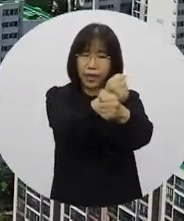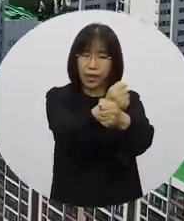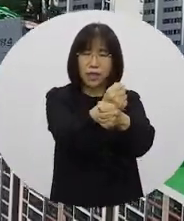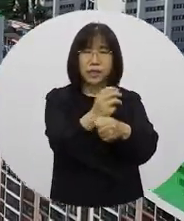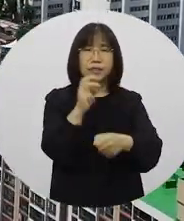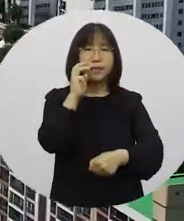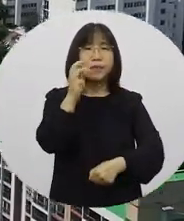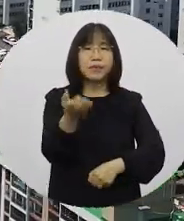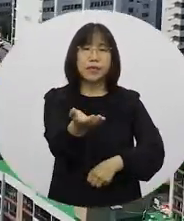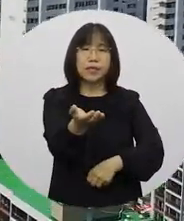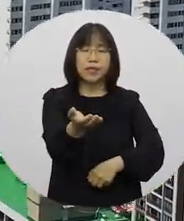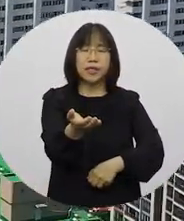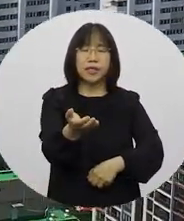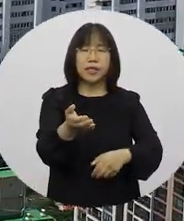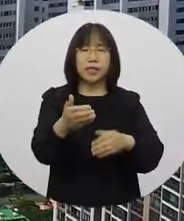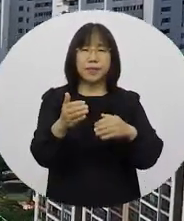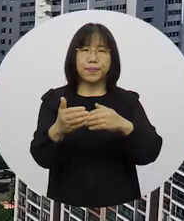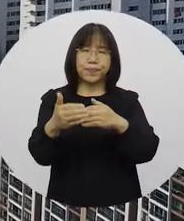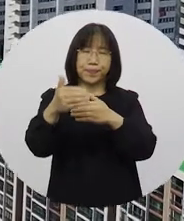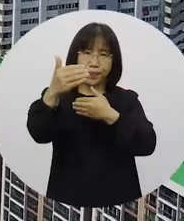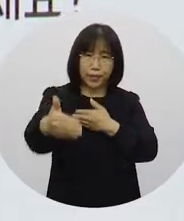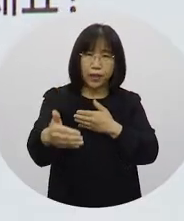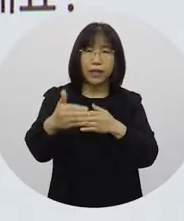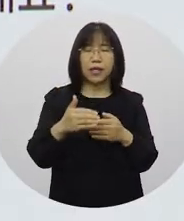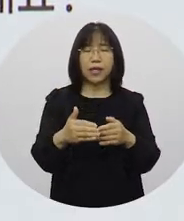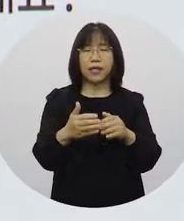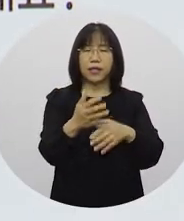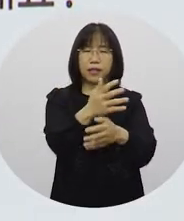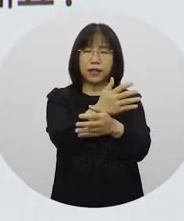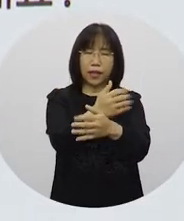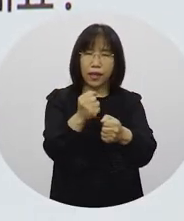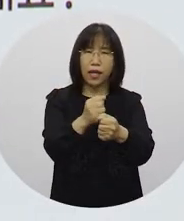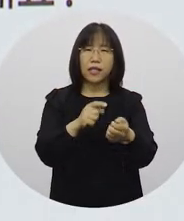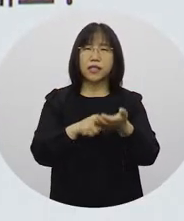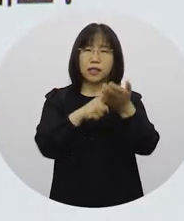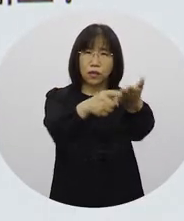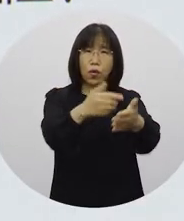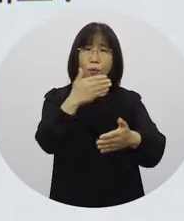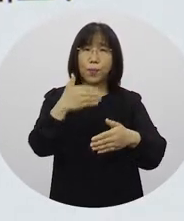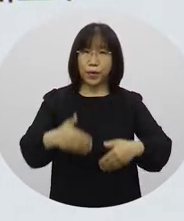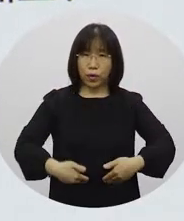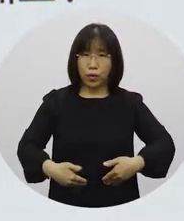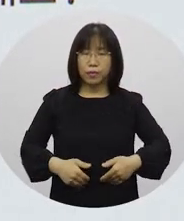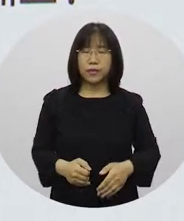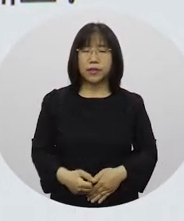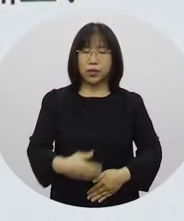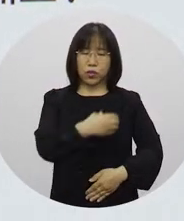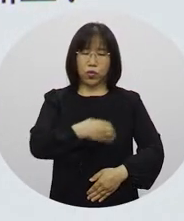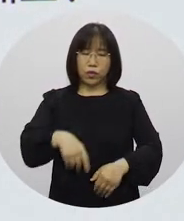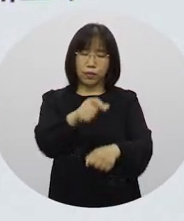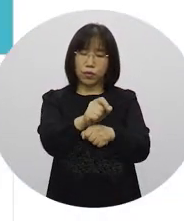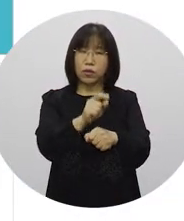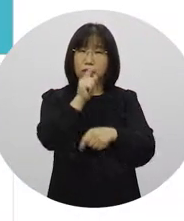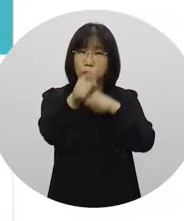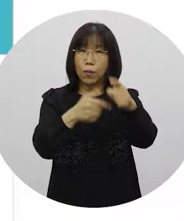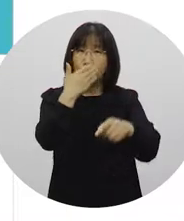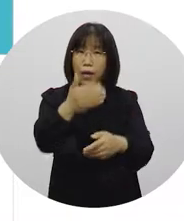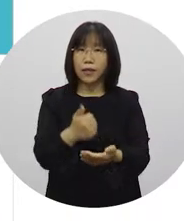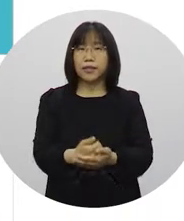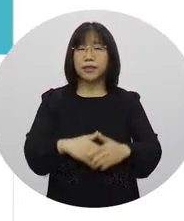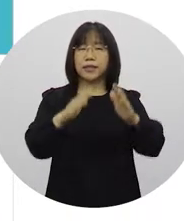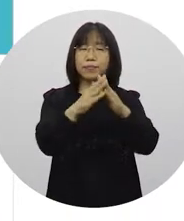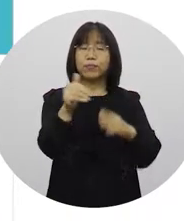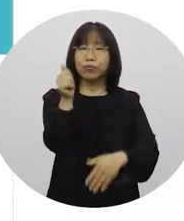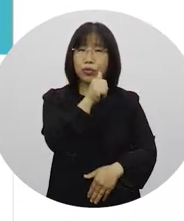30일이 4 계약에 내용을 의무적으로 신고하는 제도입니다 주택 소재 동 주민센터에서 신고하면 되고